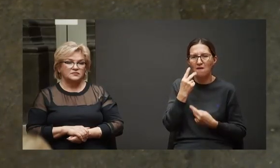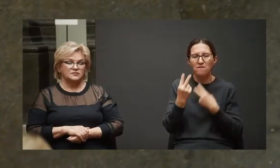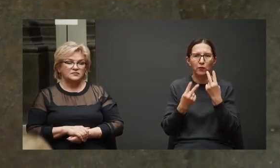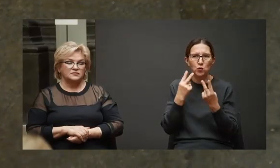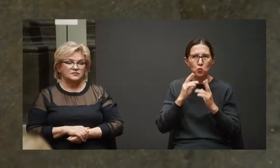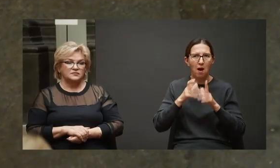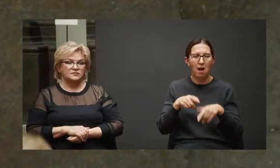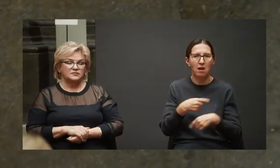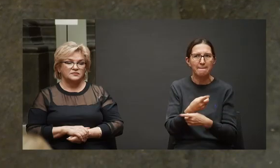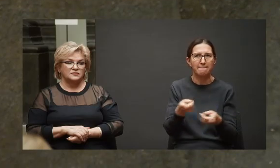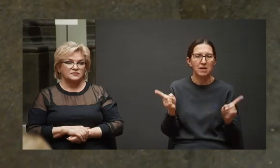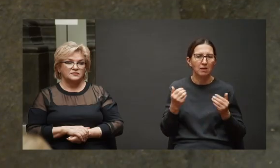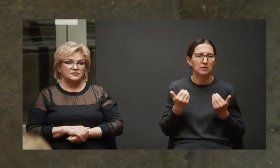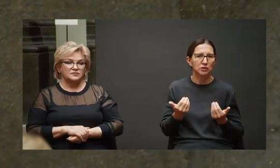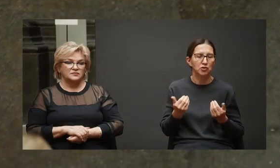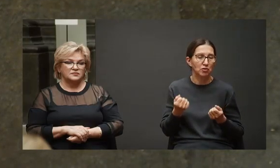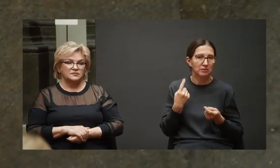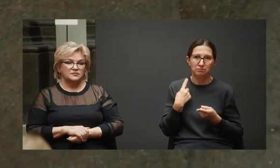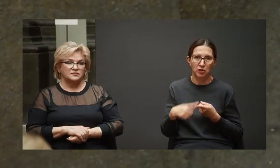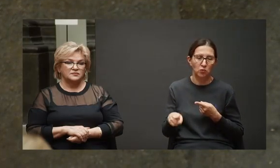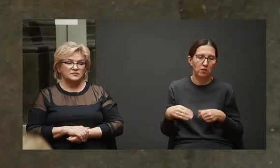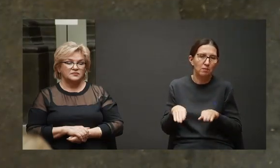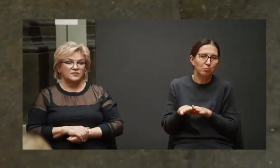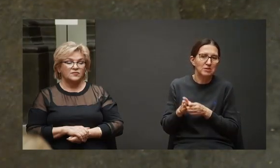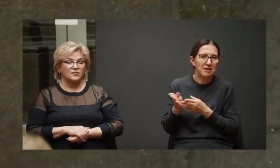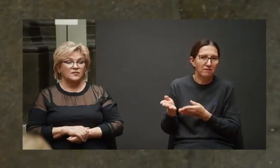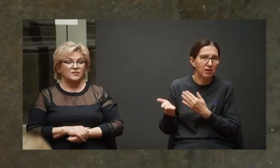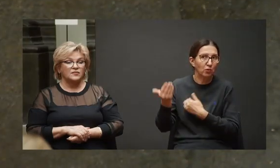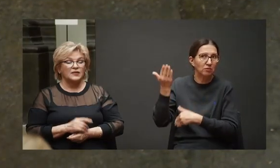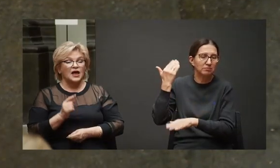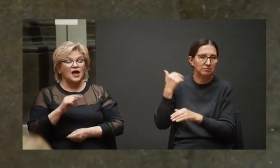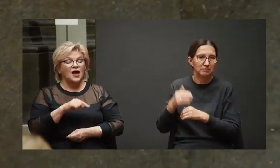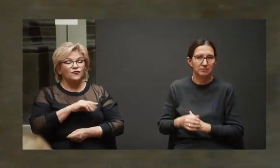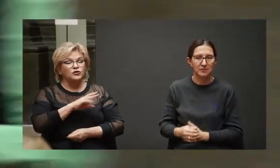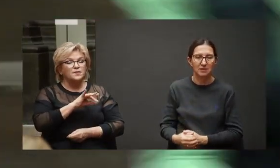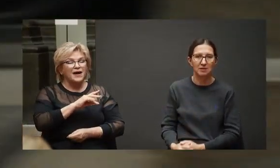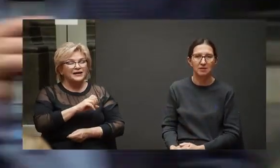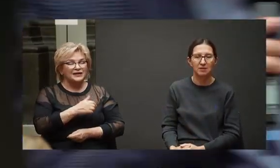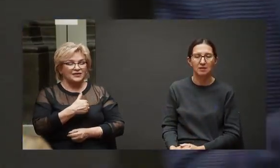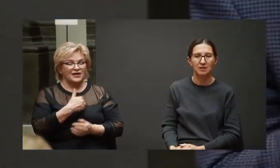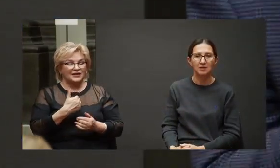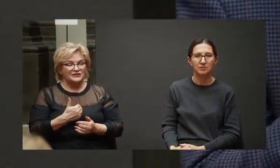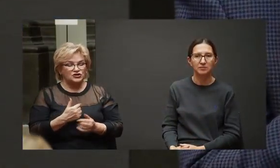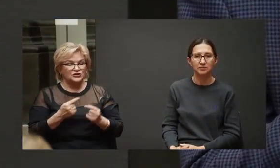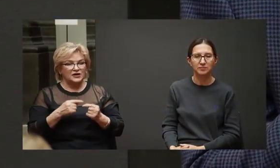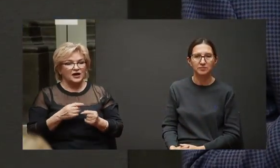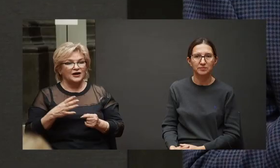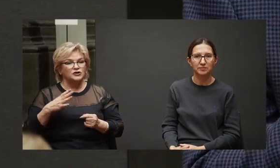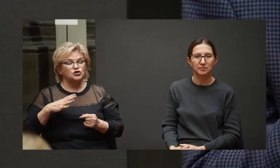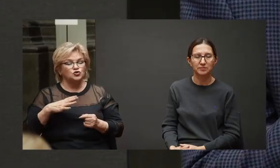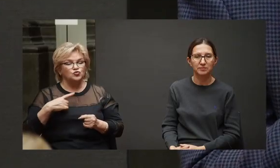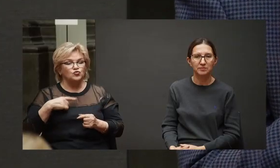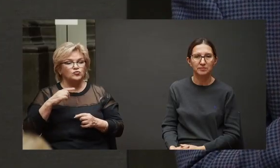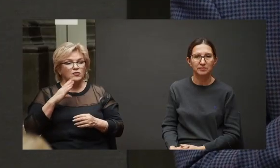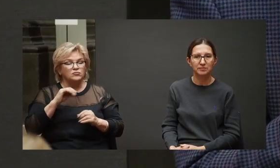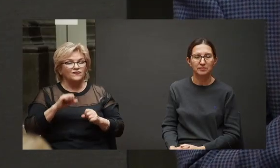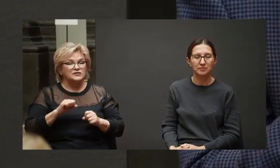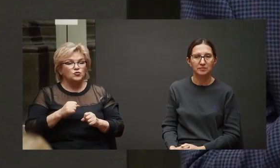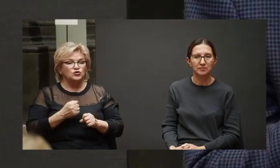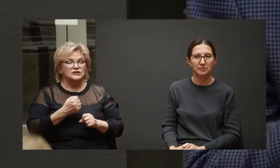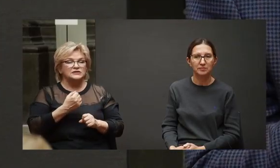мир вокруг нас сейчас иной по сравнению вот с тем. Марина, я как раз сейчас все жду возможности